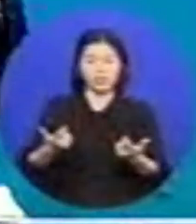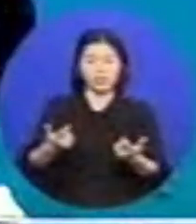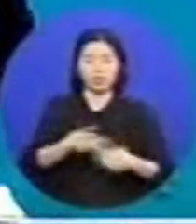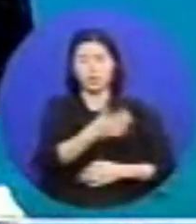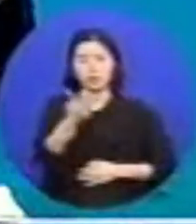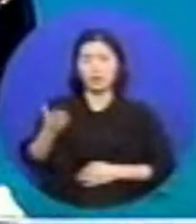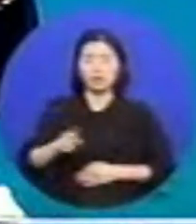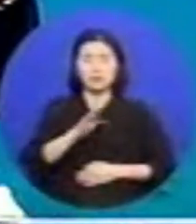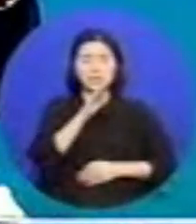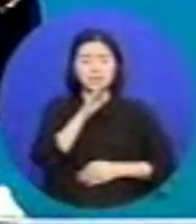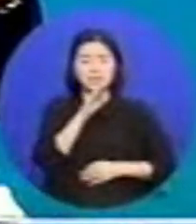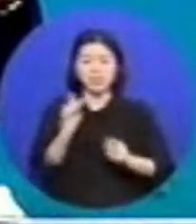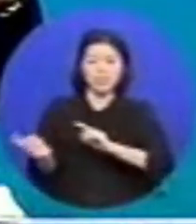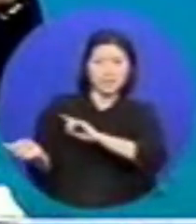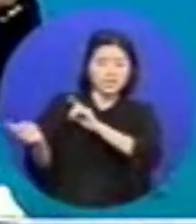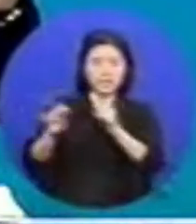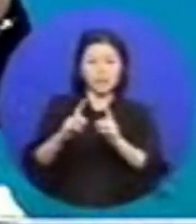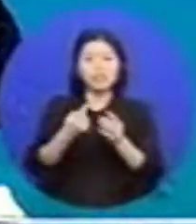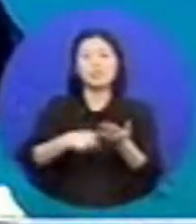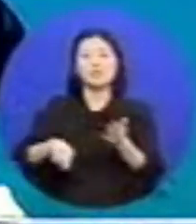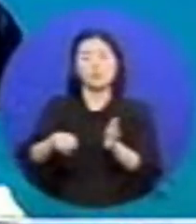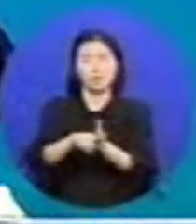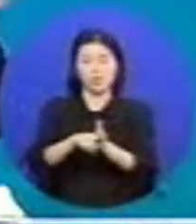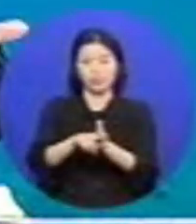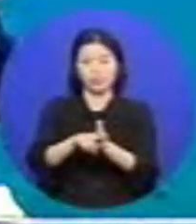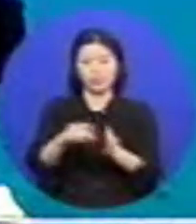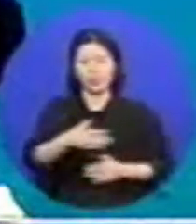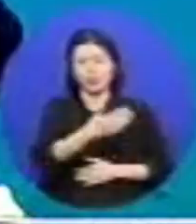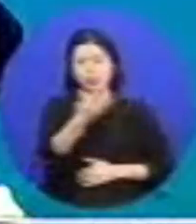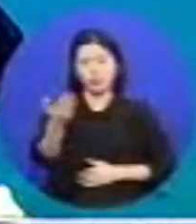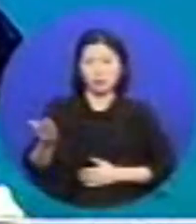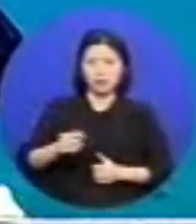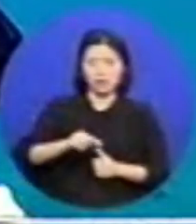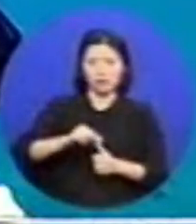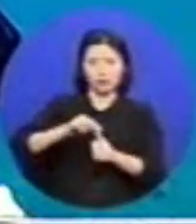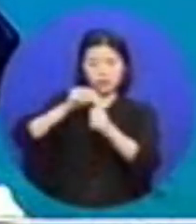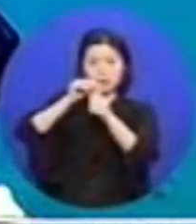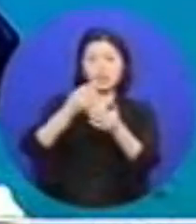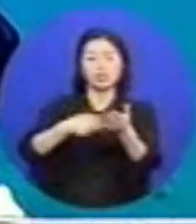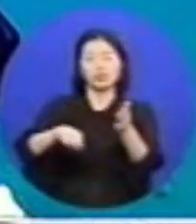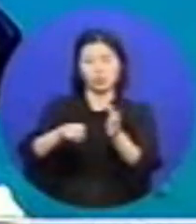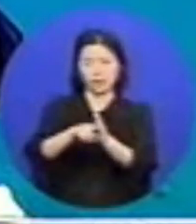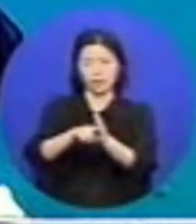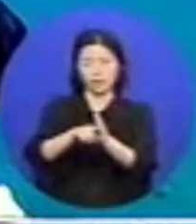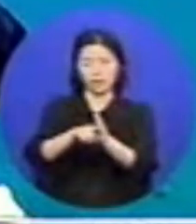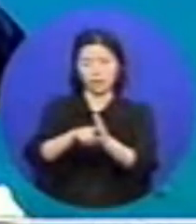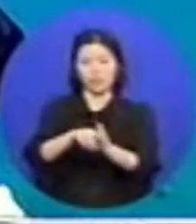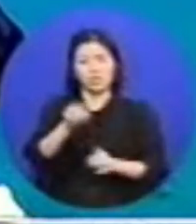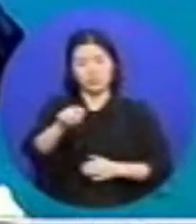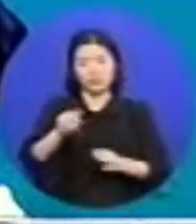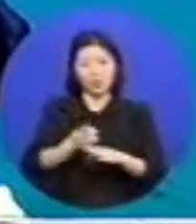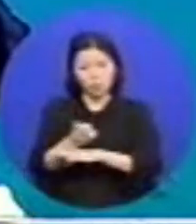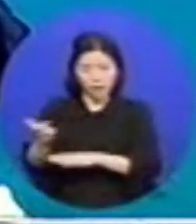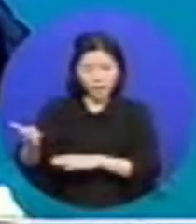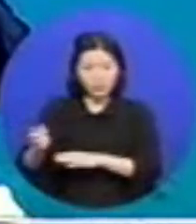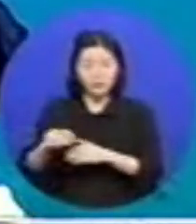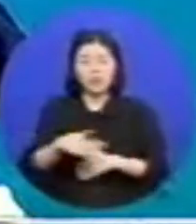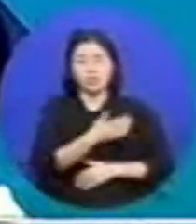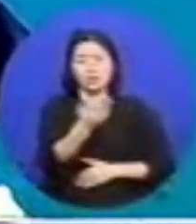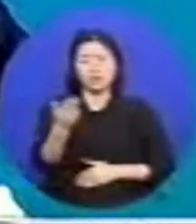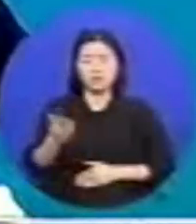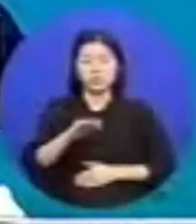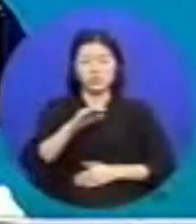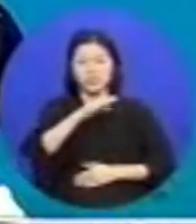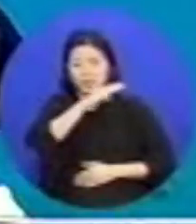진짜 살리시기 위해서요. 여러분을 정말 구원하시려는 거예요. 그거 외에는 여러분이